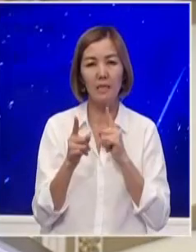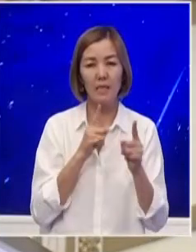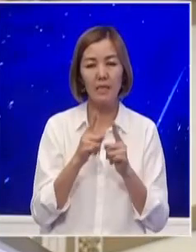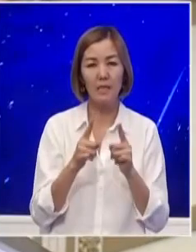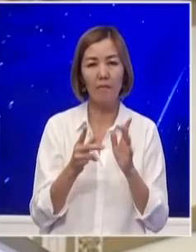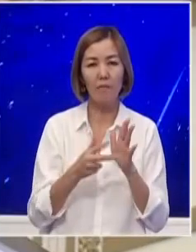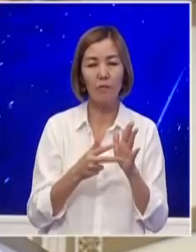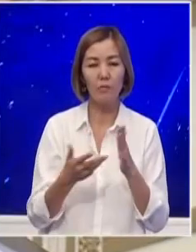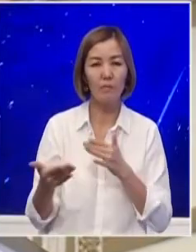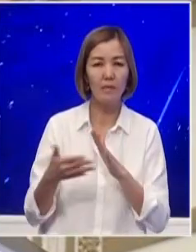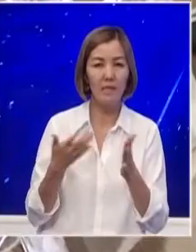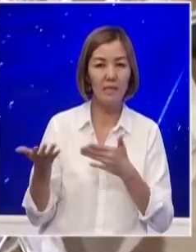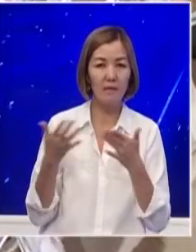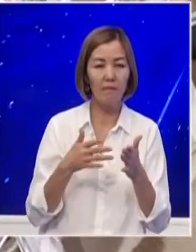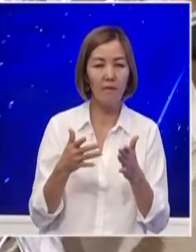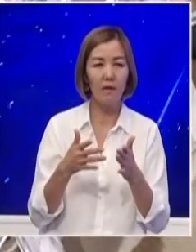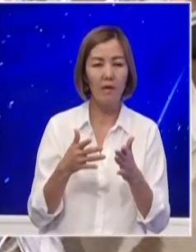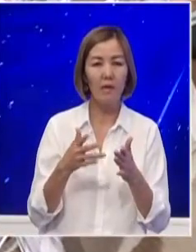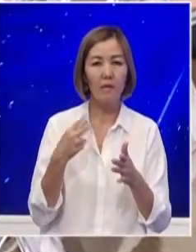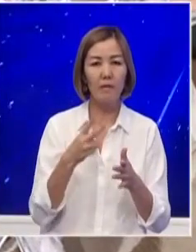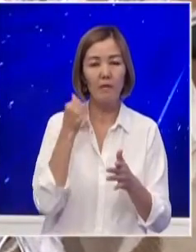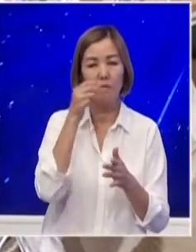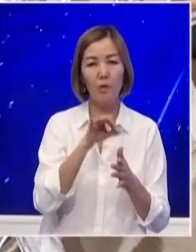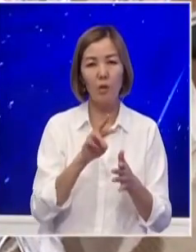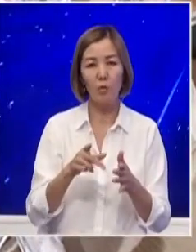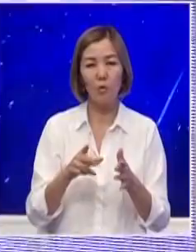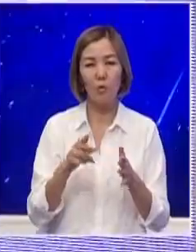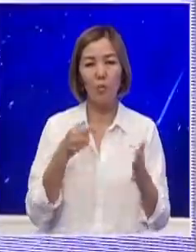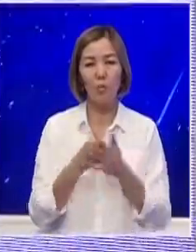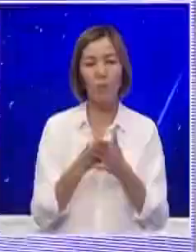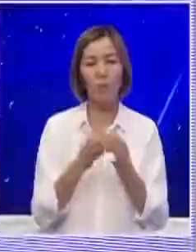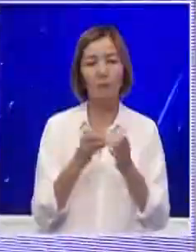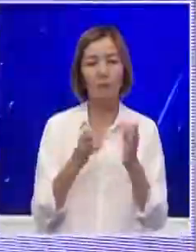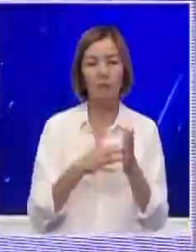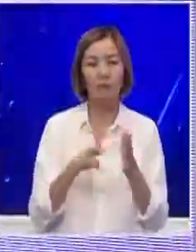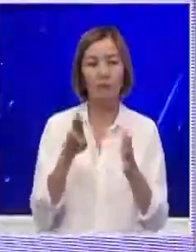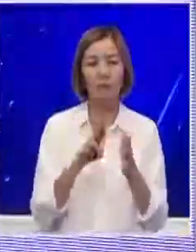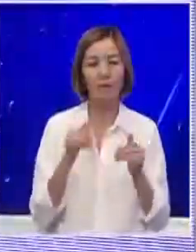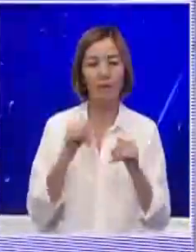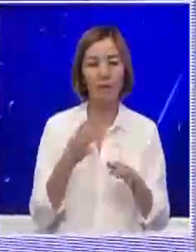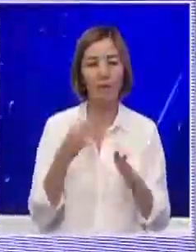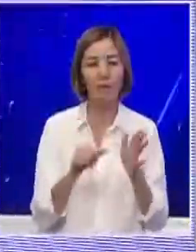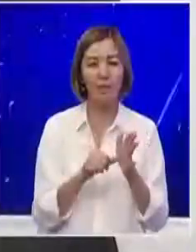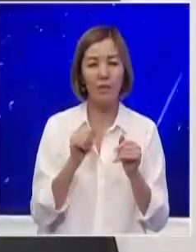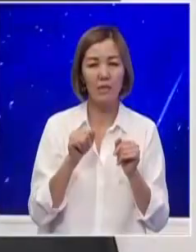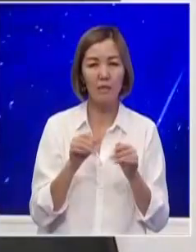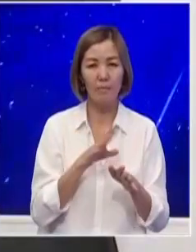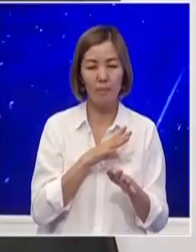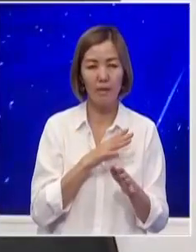созывов. За период с 8 июня 2022 года по 19 января нынешнего было принято 46